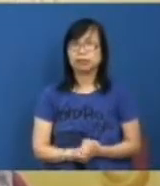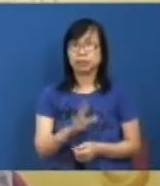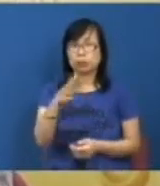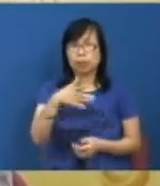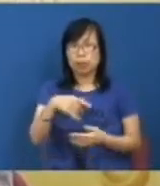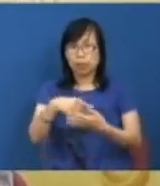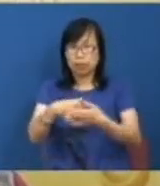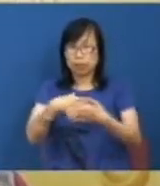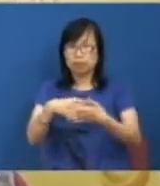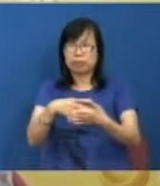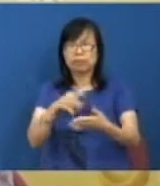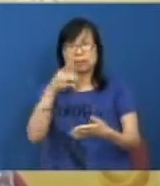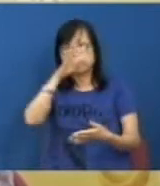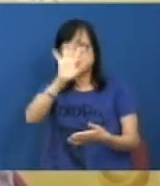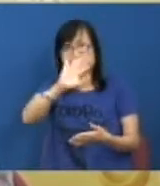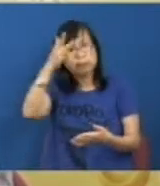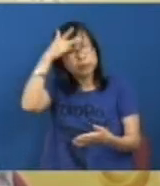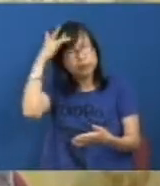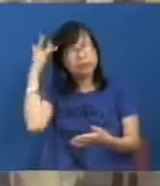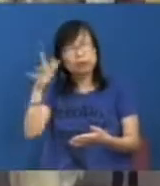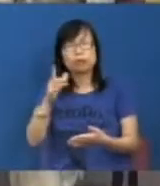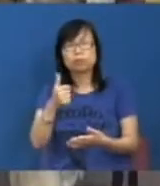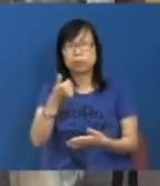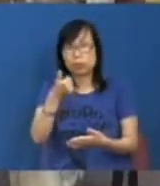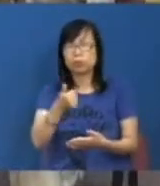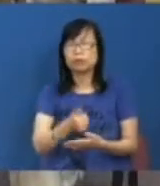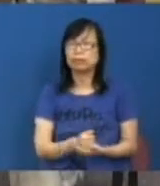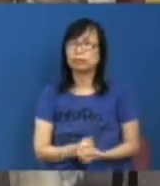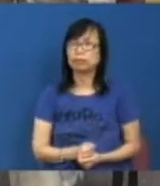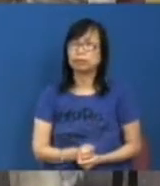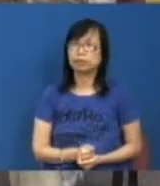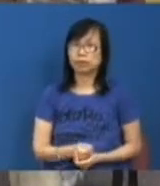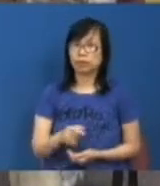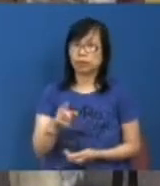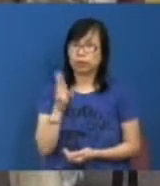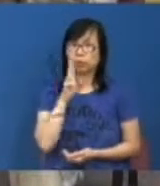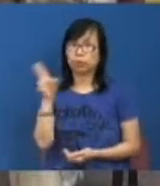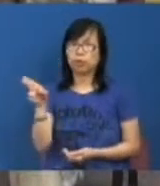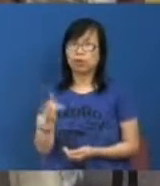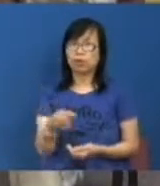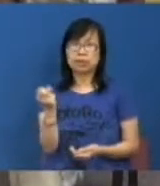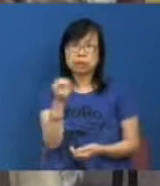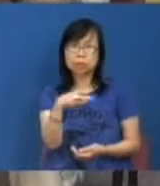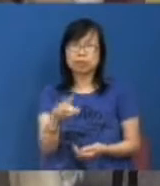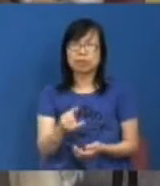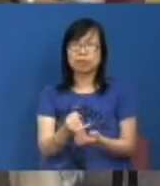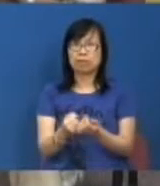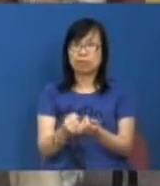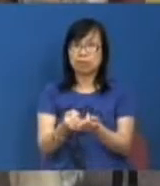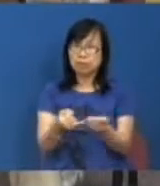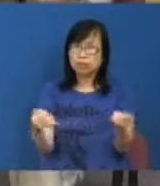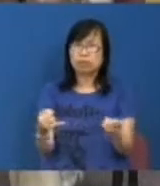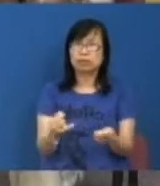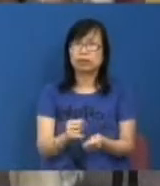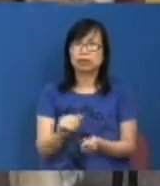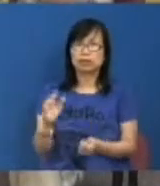其實都已經可能差好遠。係 當然啦，係啦，同意嘅。咁啊如果你呢咁嘅再生能源係即係乾淨嘅能源，包括太